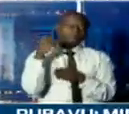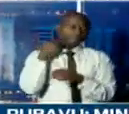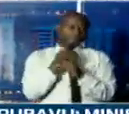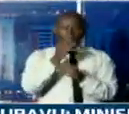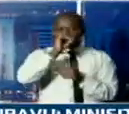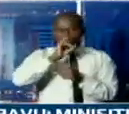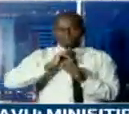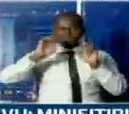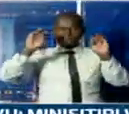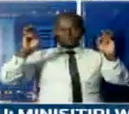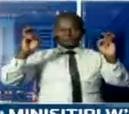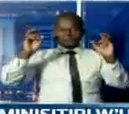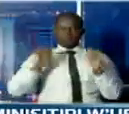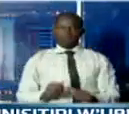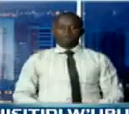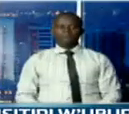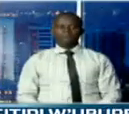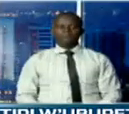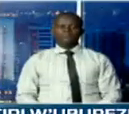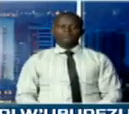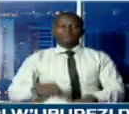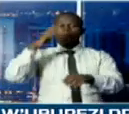Jenoside yakorewe Abatutsi izaba igira iti